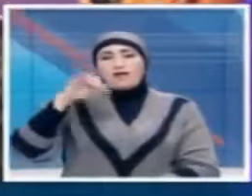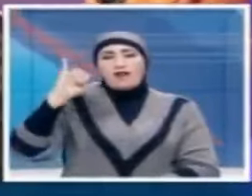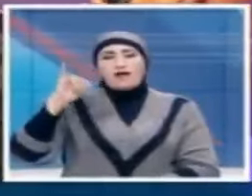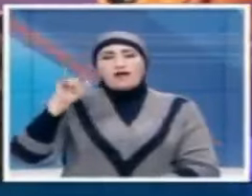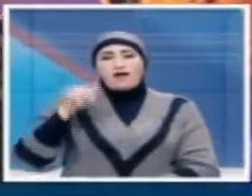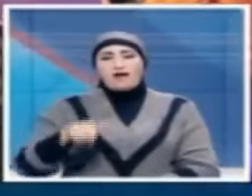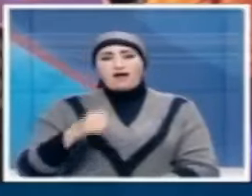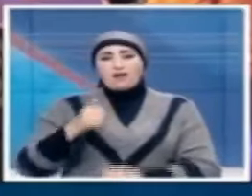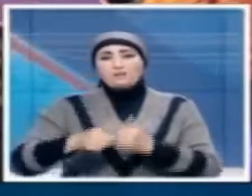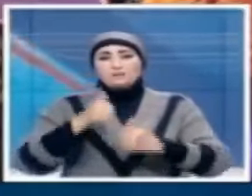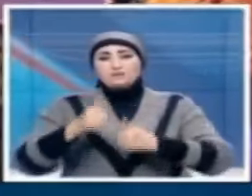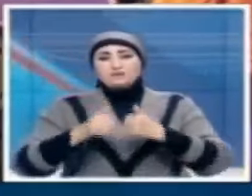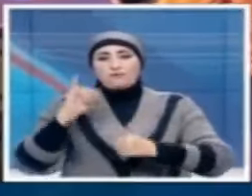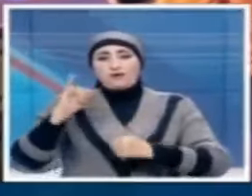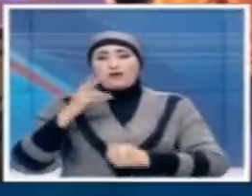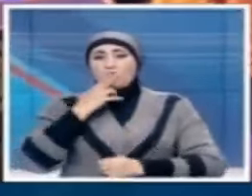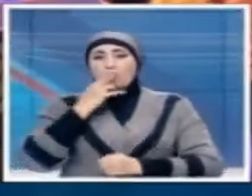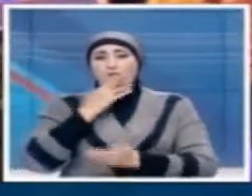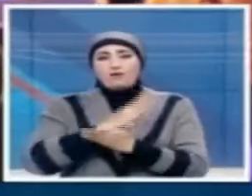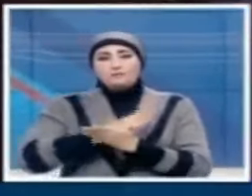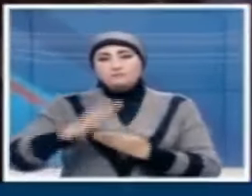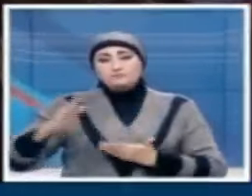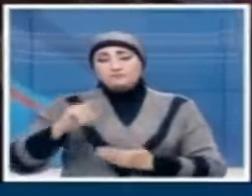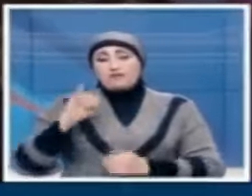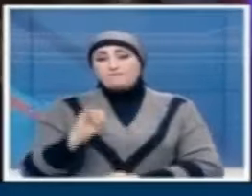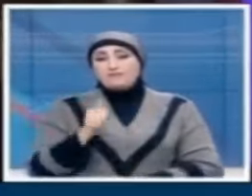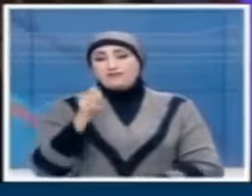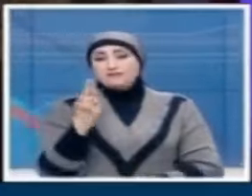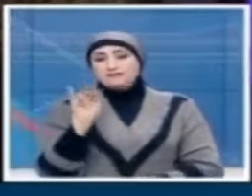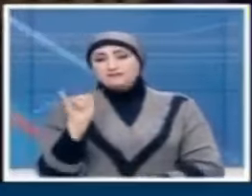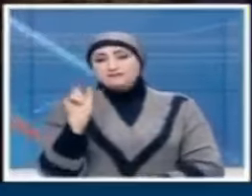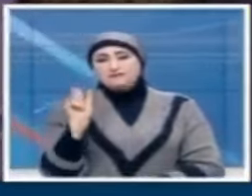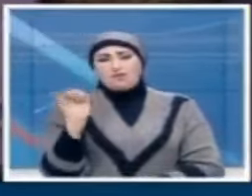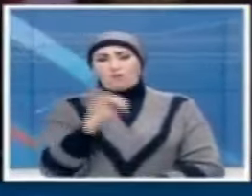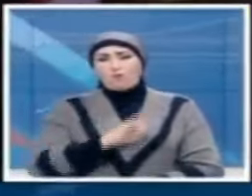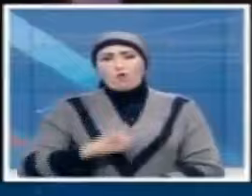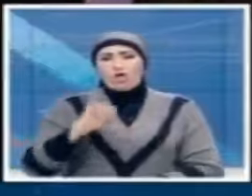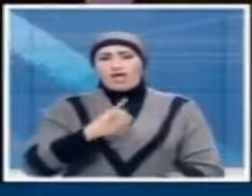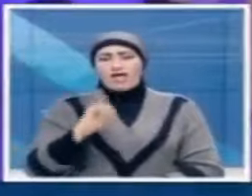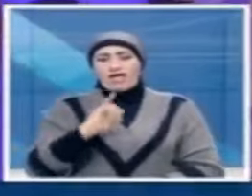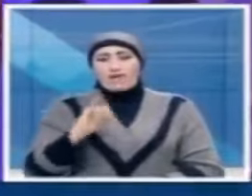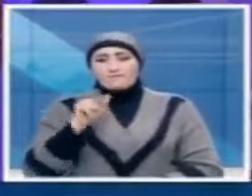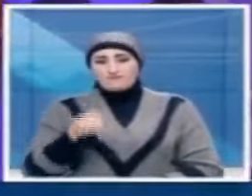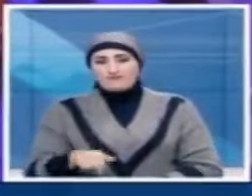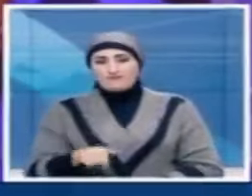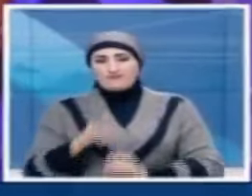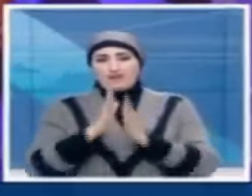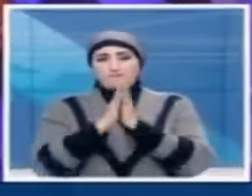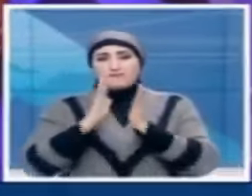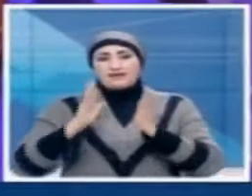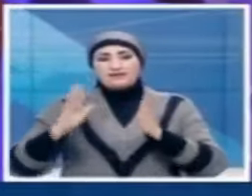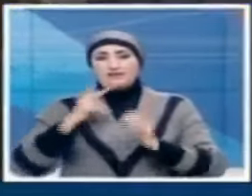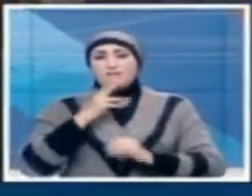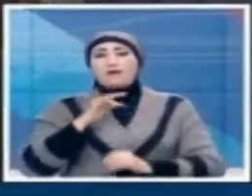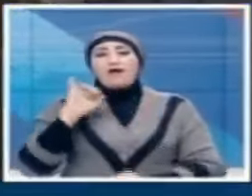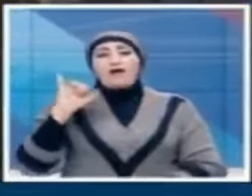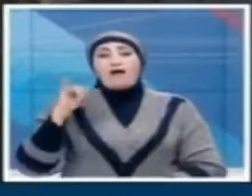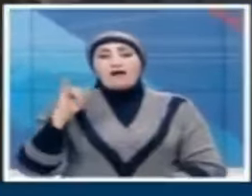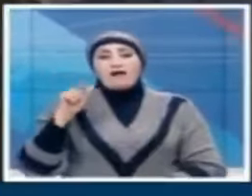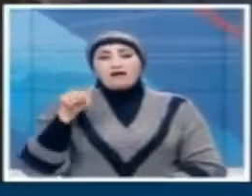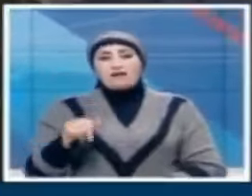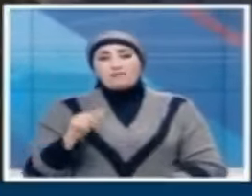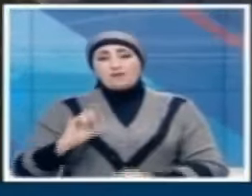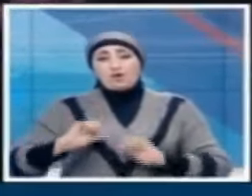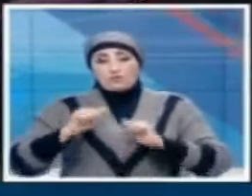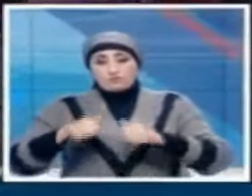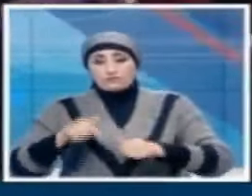للمسابقة العربية لمكافحة التدخين مكين، كأحد الخطوات المهمة لتوفير مكتبة عربية متكاملة يمكن اللجوء